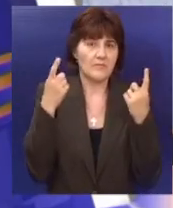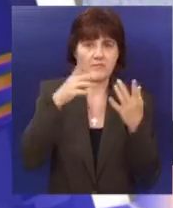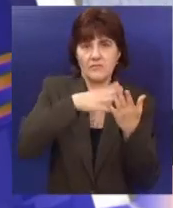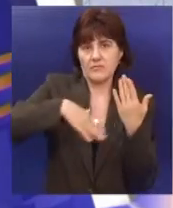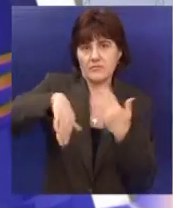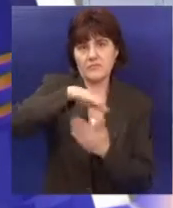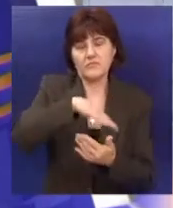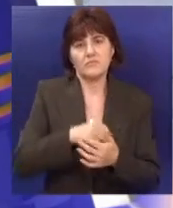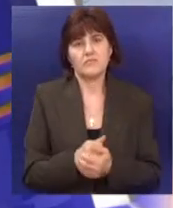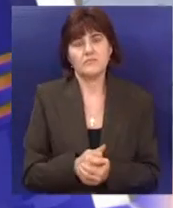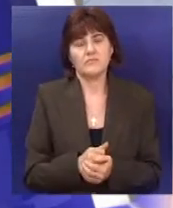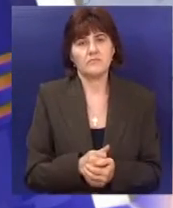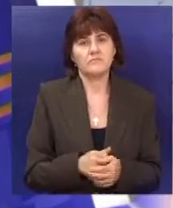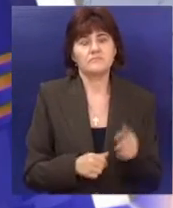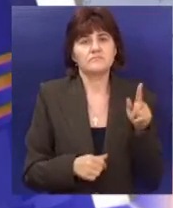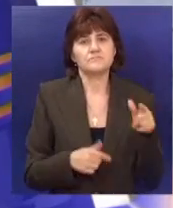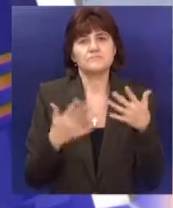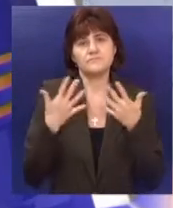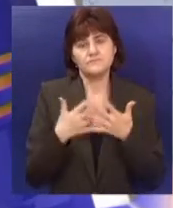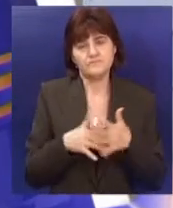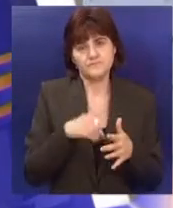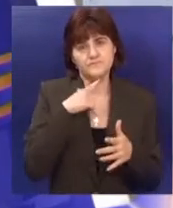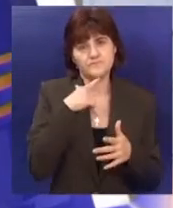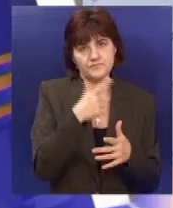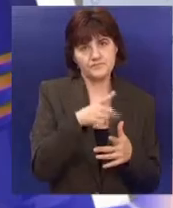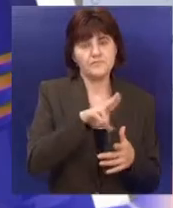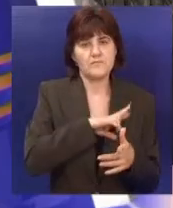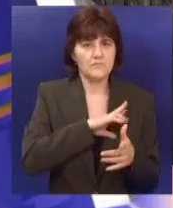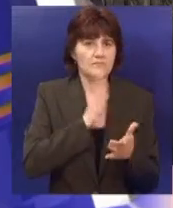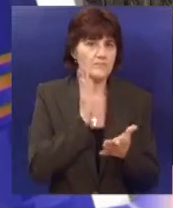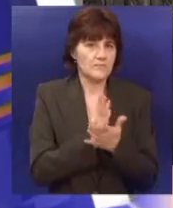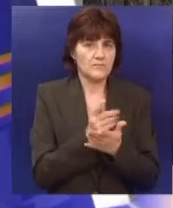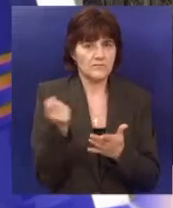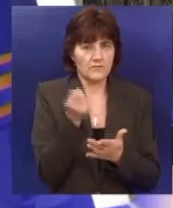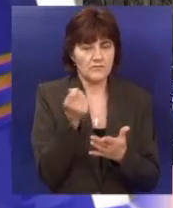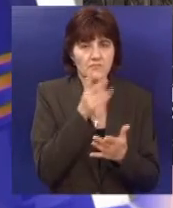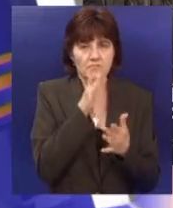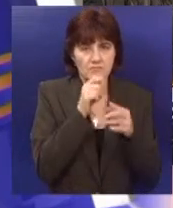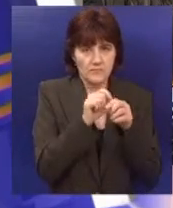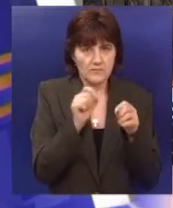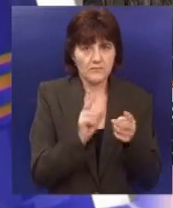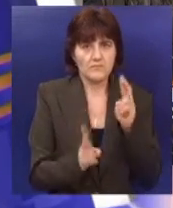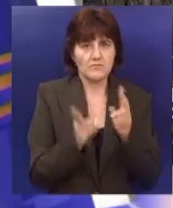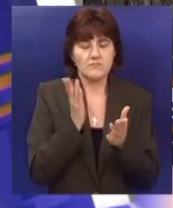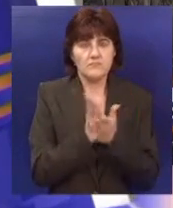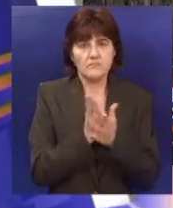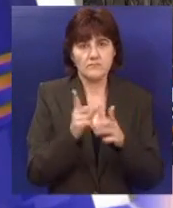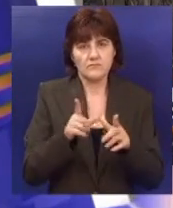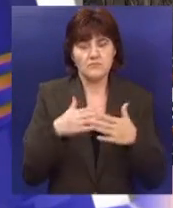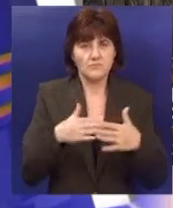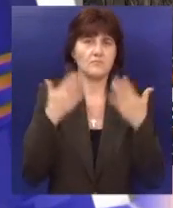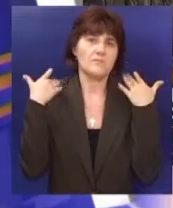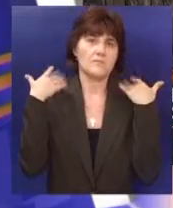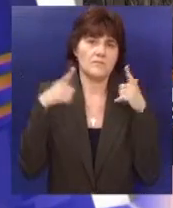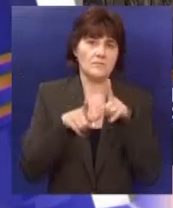zelenilo oblikovano rukom. Zavod za urbanizam je uradio idejno rješenje ozelenjavanja i oplemenjivanja sadržaja u velikom